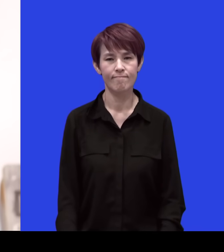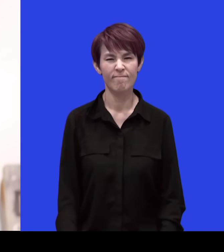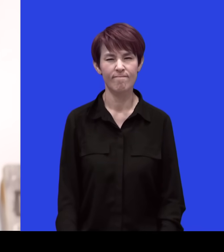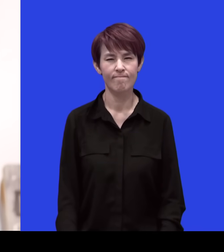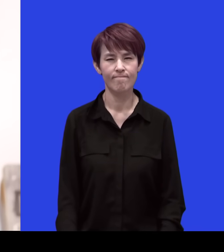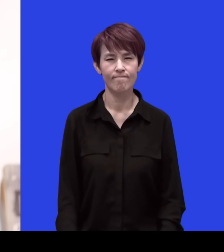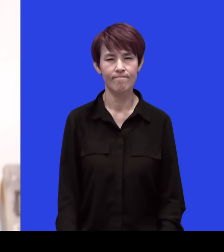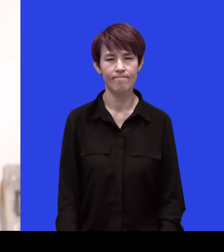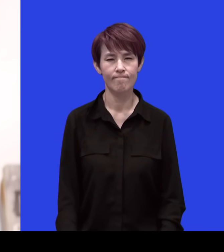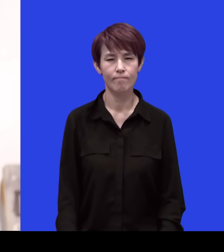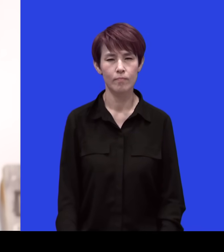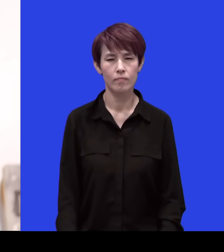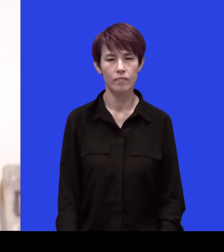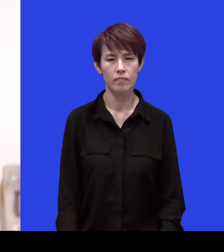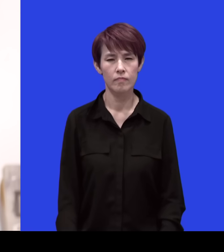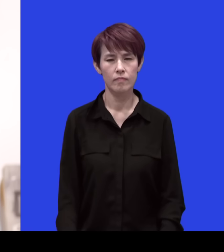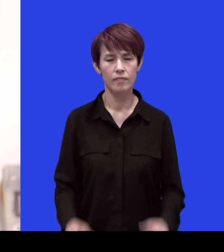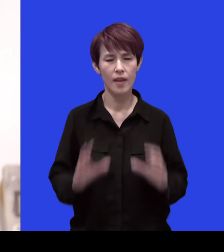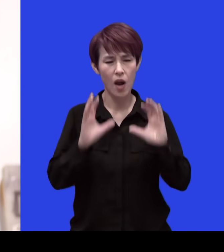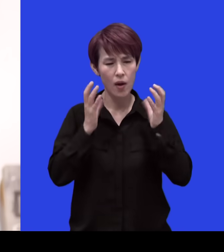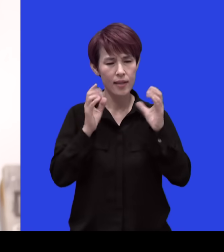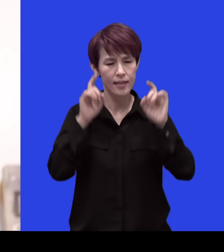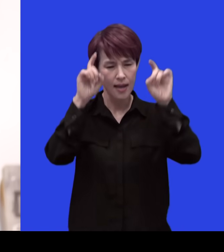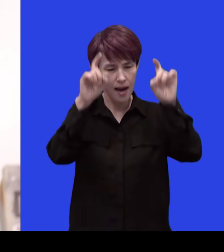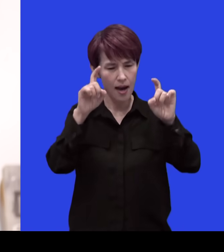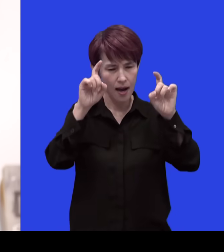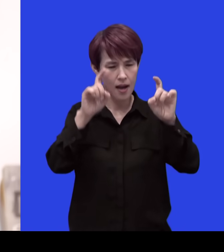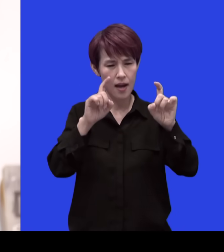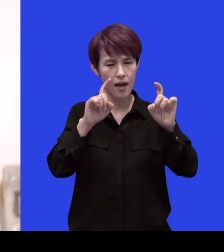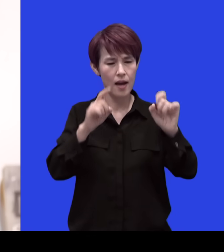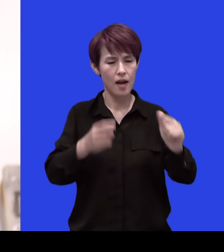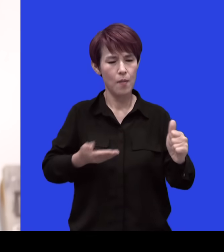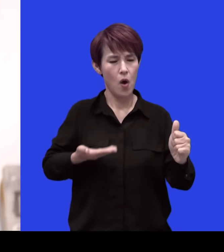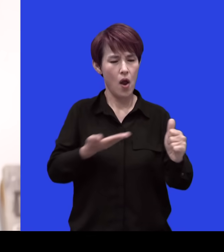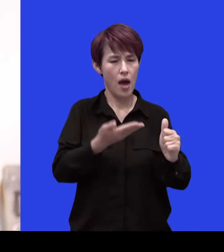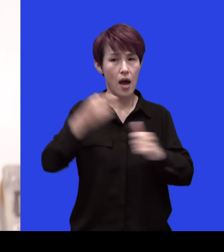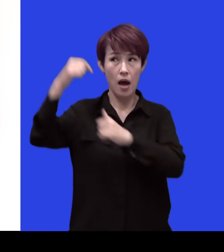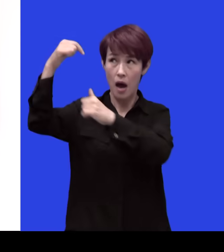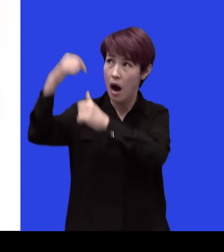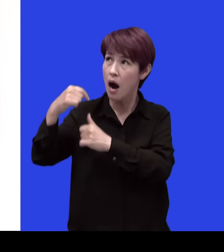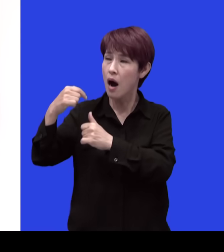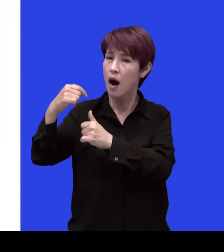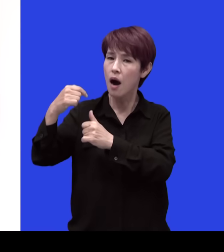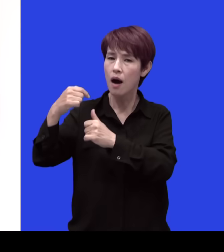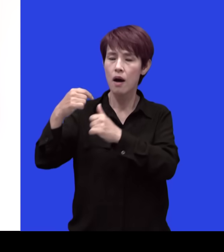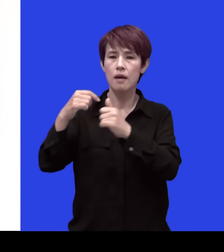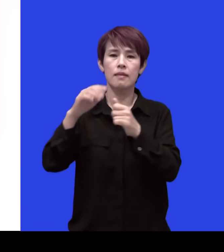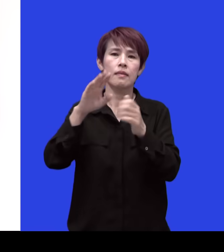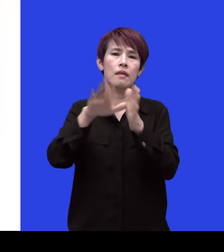하는데 내 어린 양을 먹여라 그럴 때는 이제 눈물이 터져 거야.